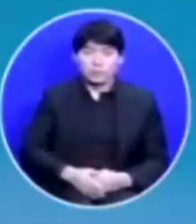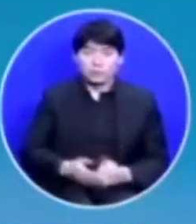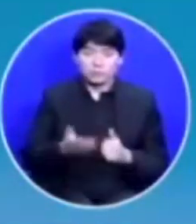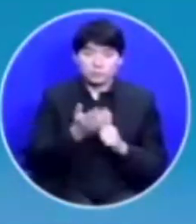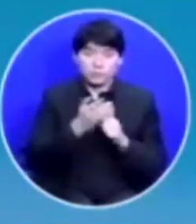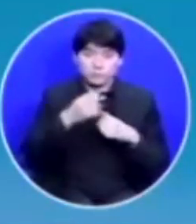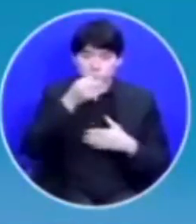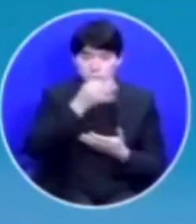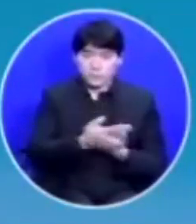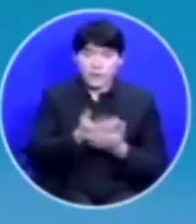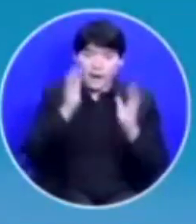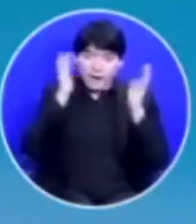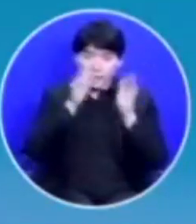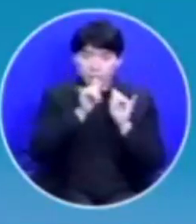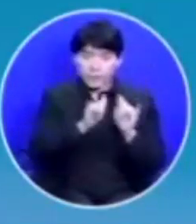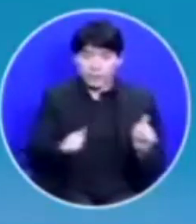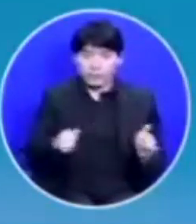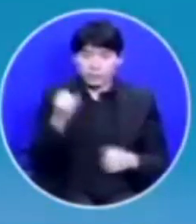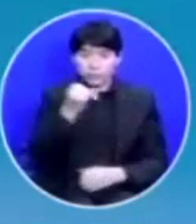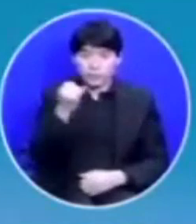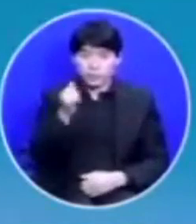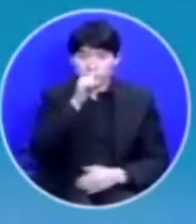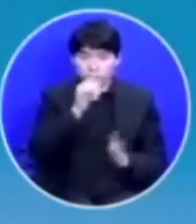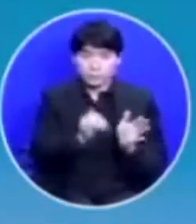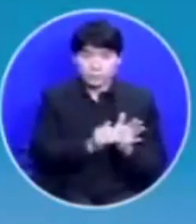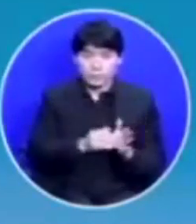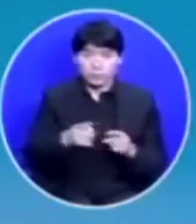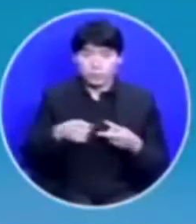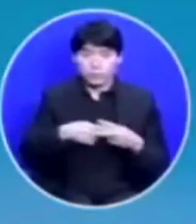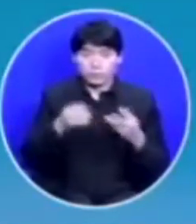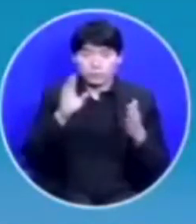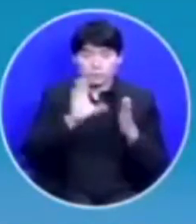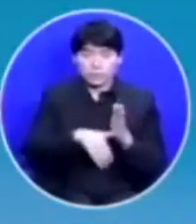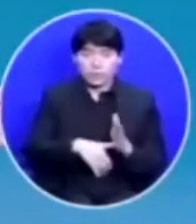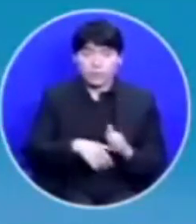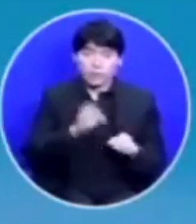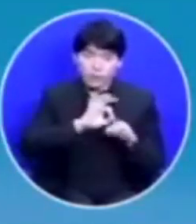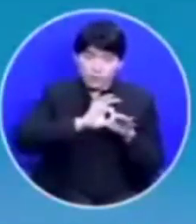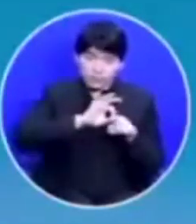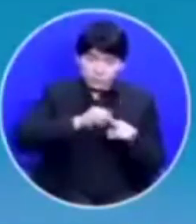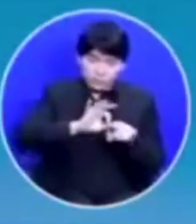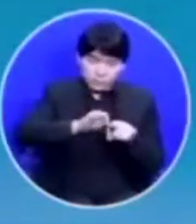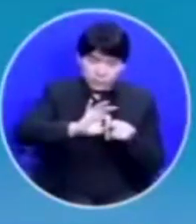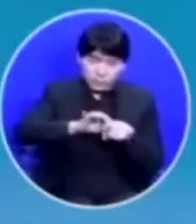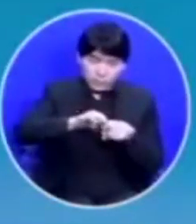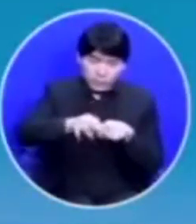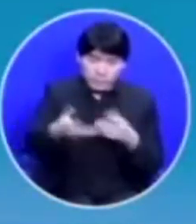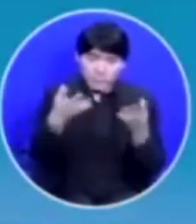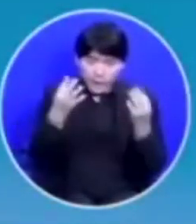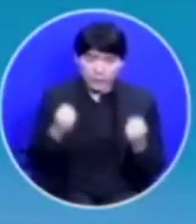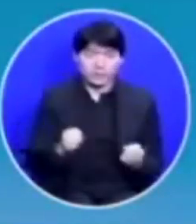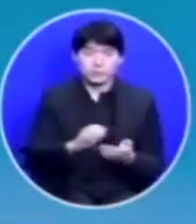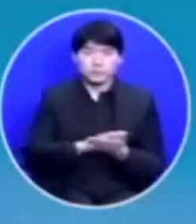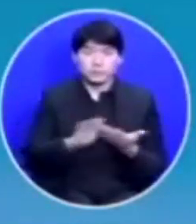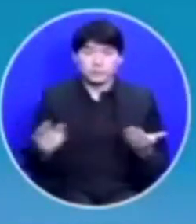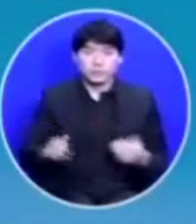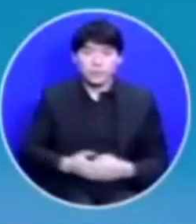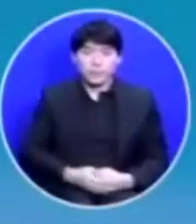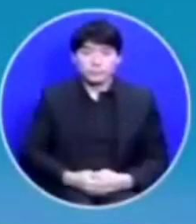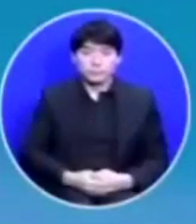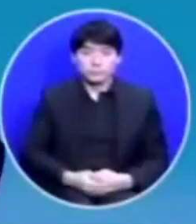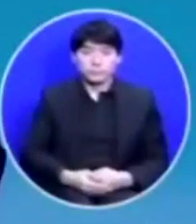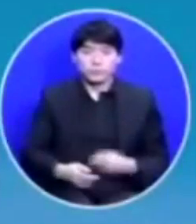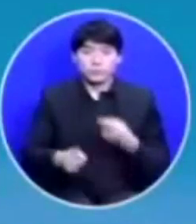아이였어요 초등학교 다닐 때 항상 잔소리 야단치는 일이 늘상 일상적인 일이었습니다 딸이